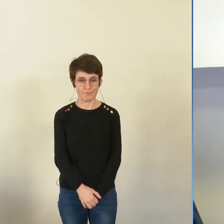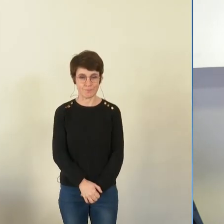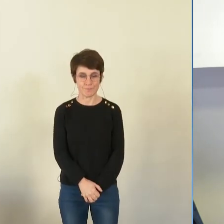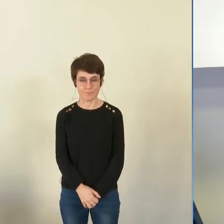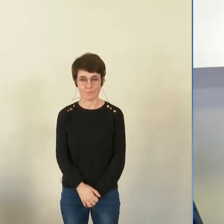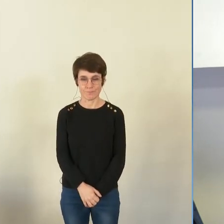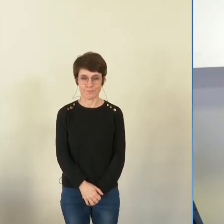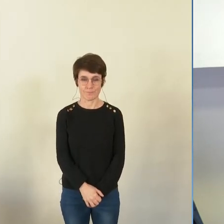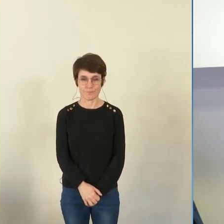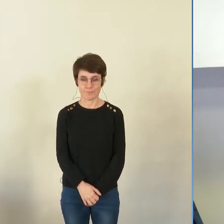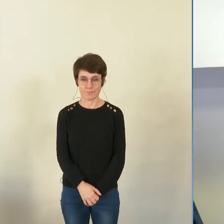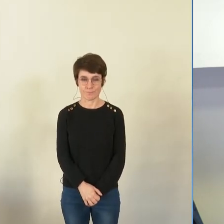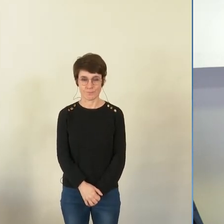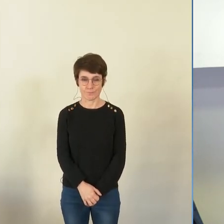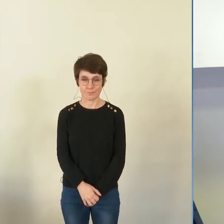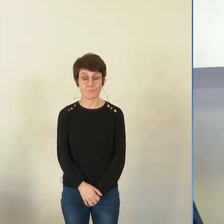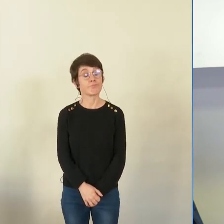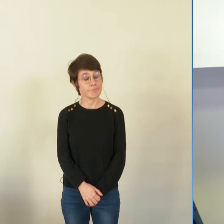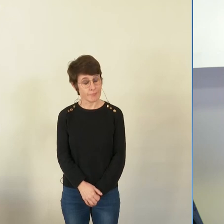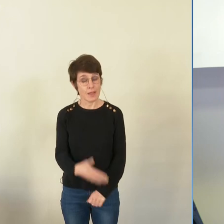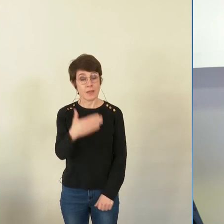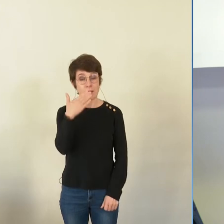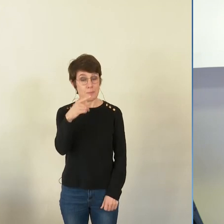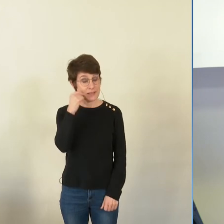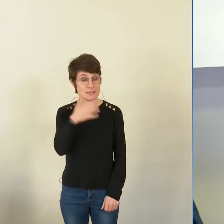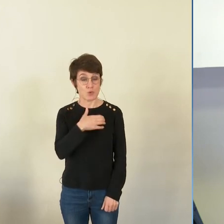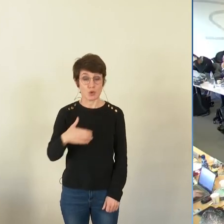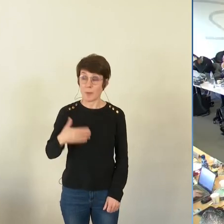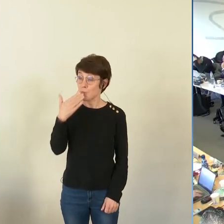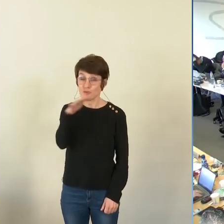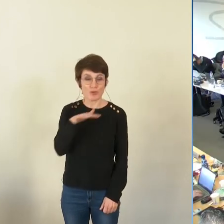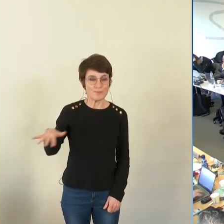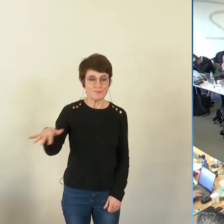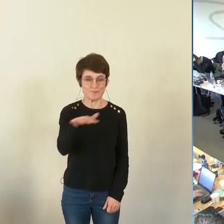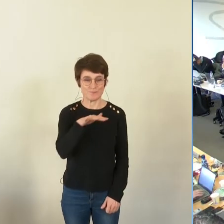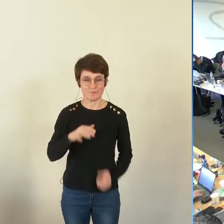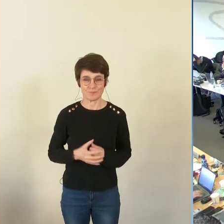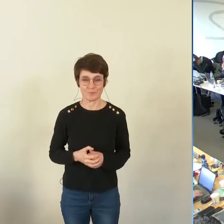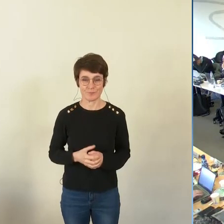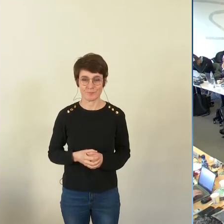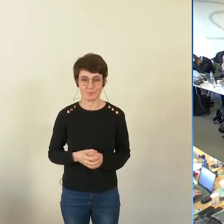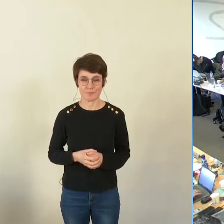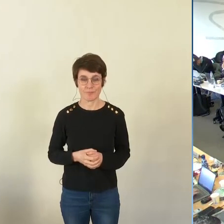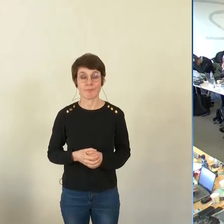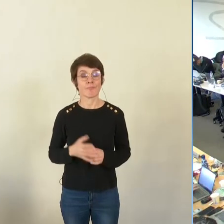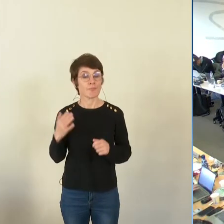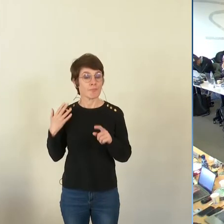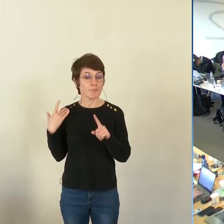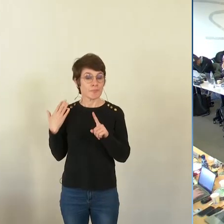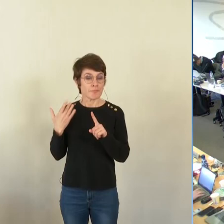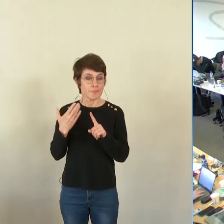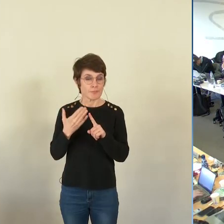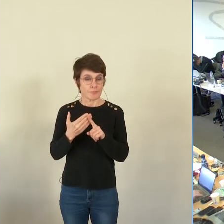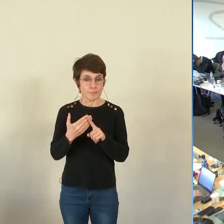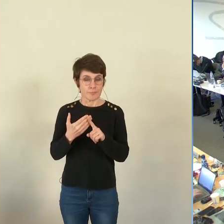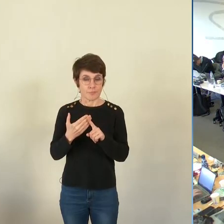gentil merci Monsieur le Maire bonjour à toutes et à tous euh la mobilisation et les revendications